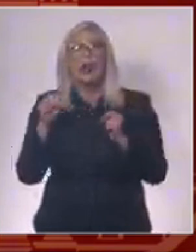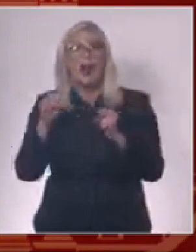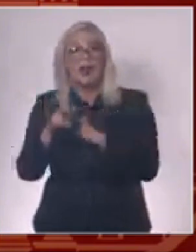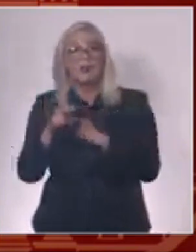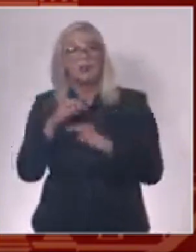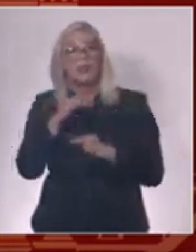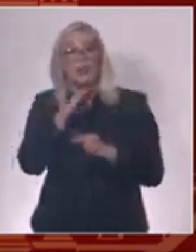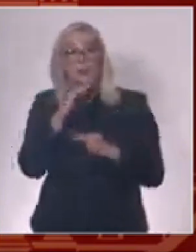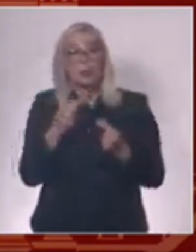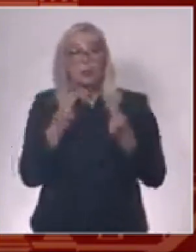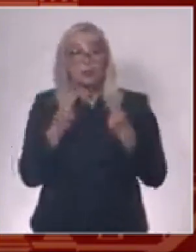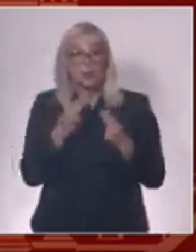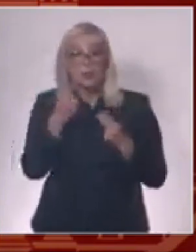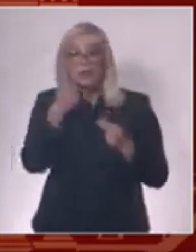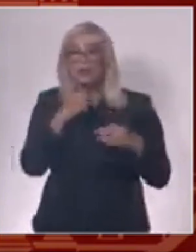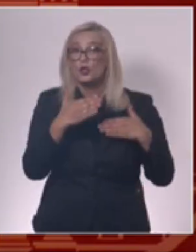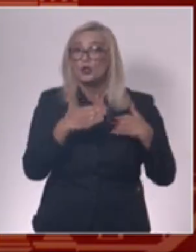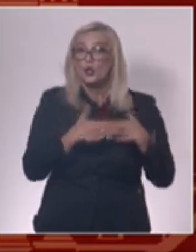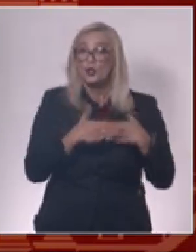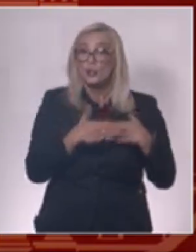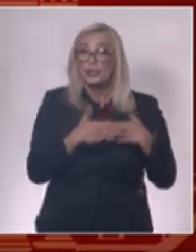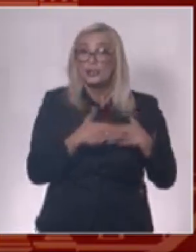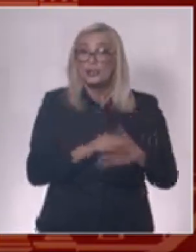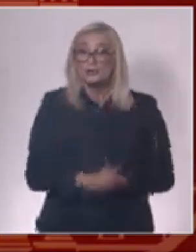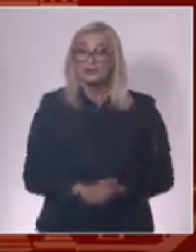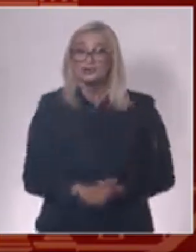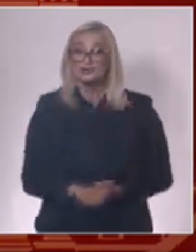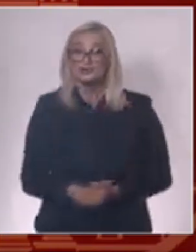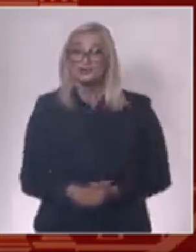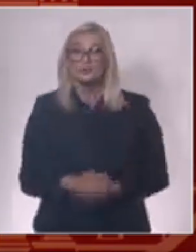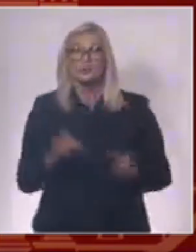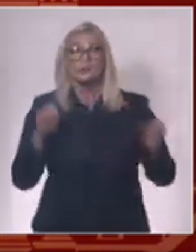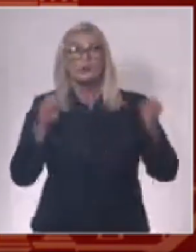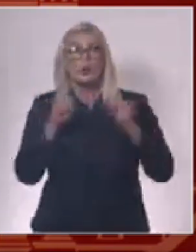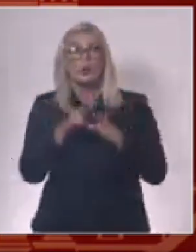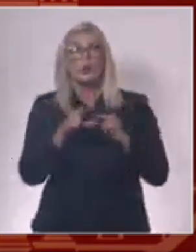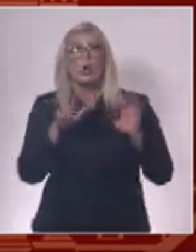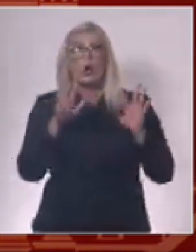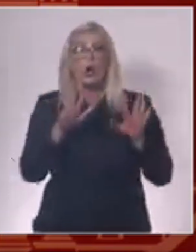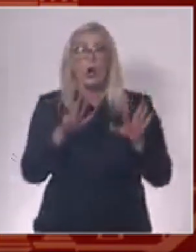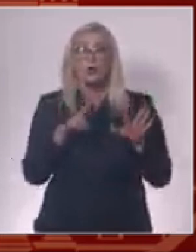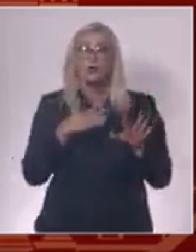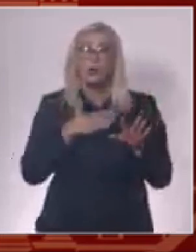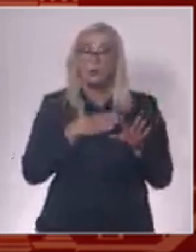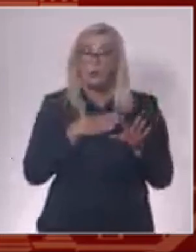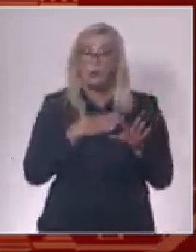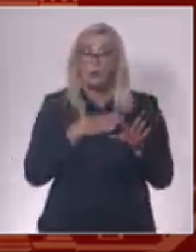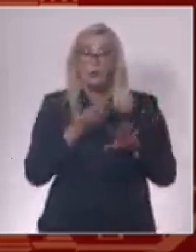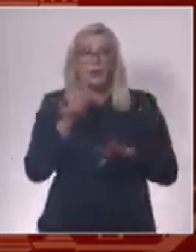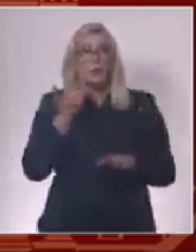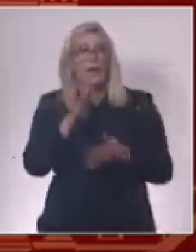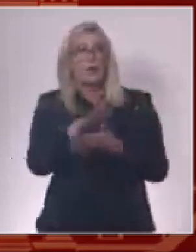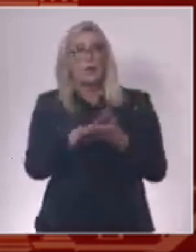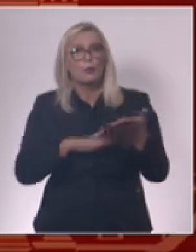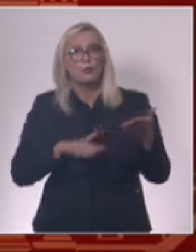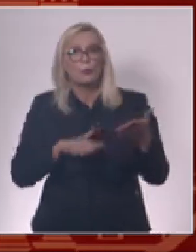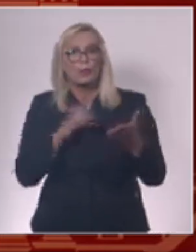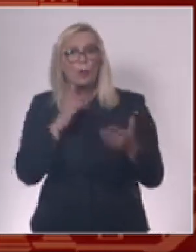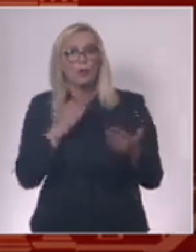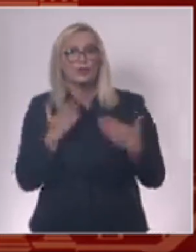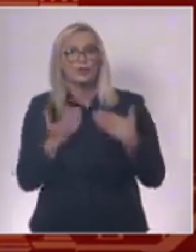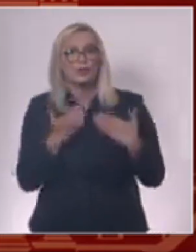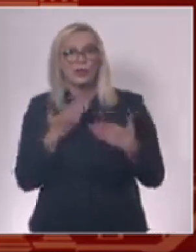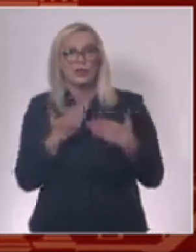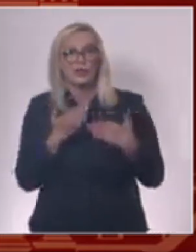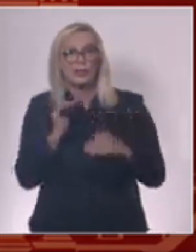важни. Што се однесува до коридорот 8, имавме пред почетокот на